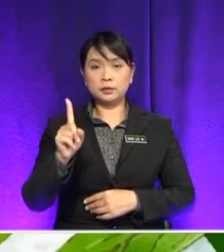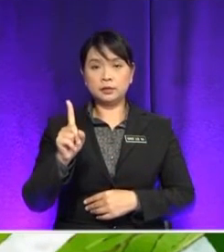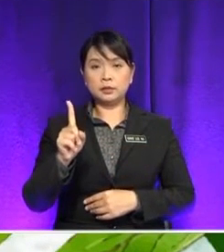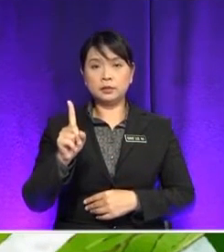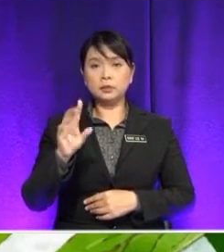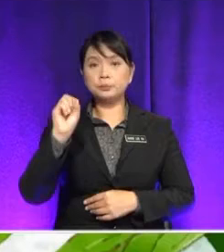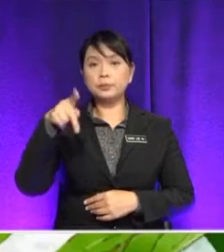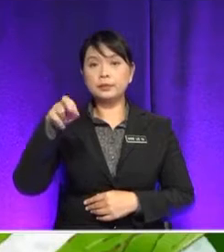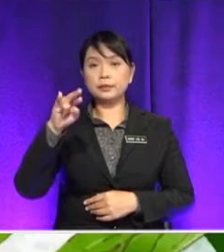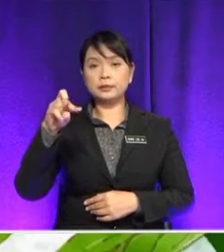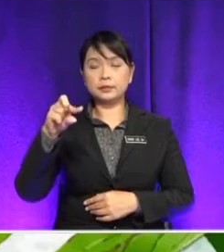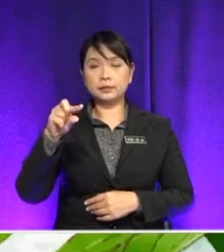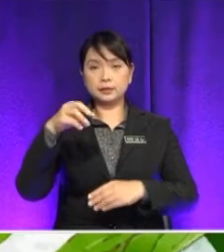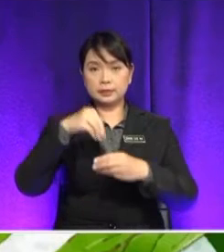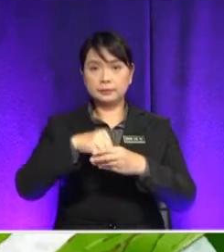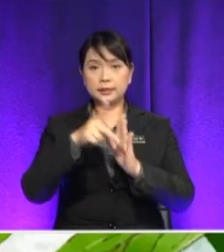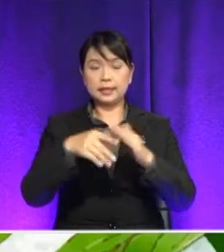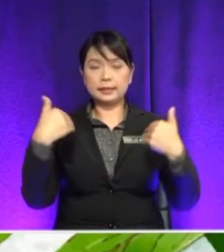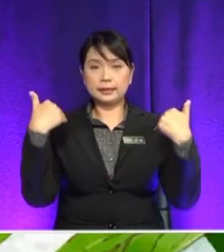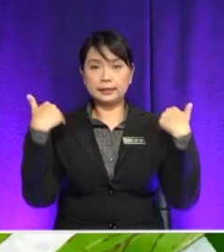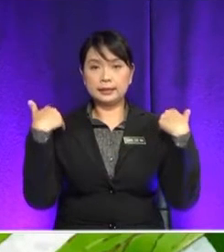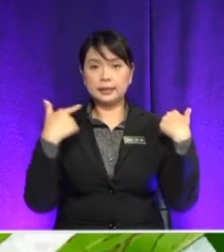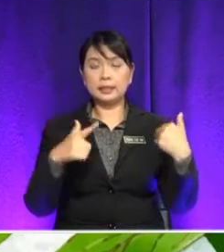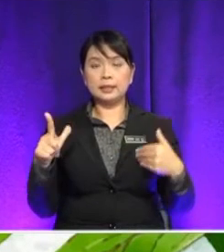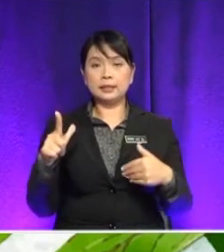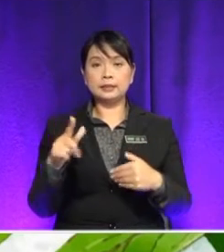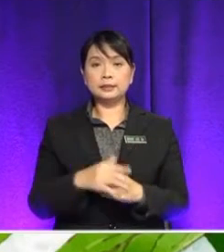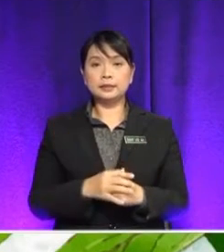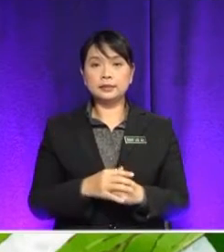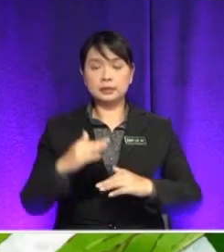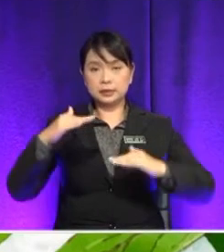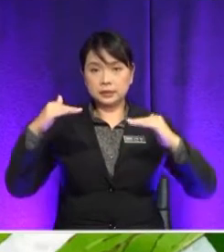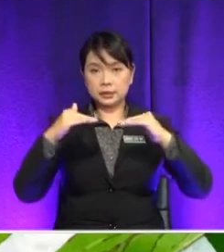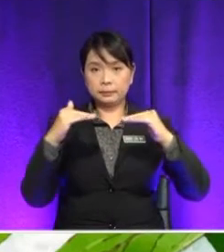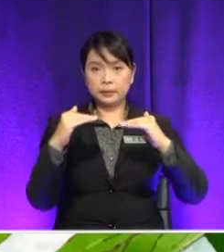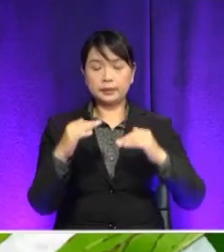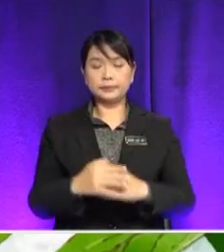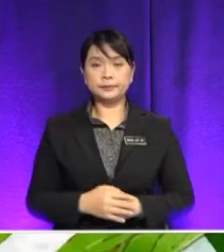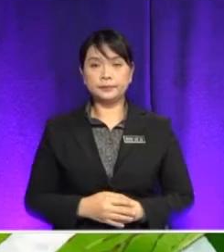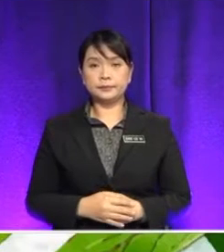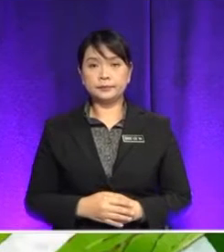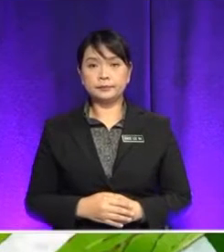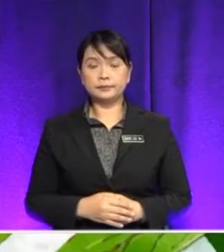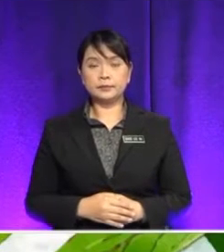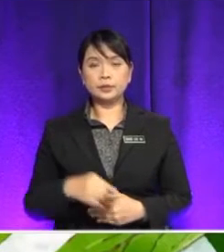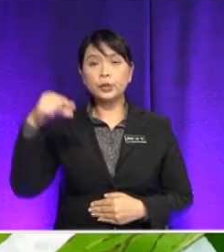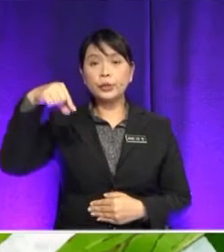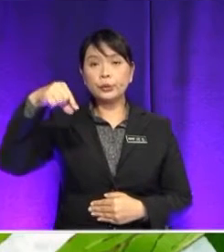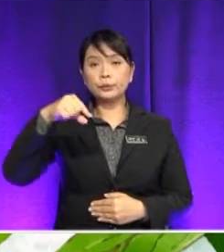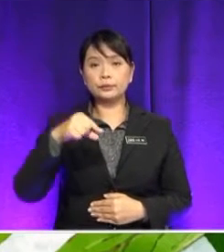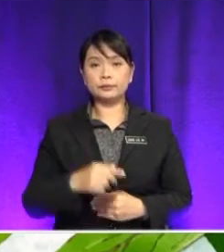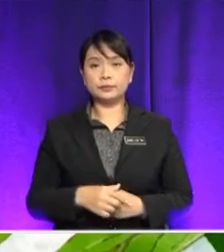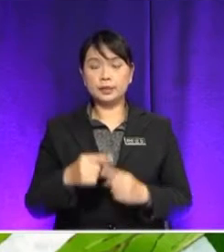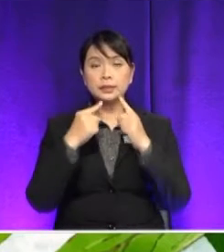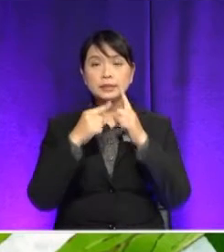keseimbangan springview Oke sering pada kedudukan Q keseimbangan itu maksudnya